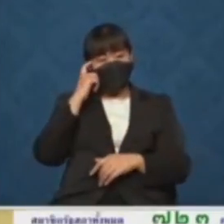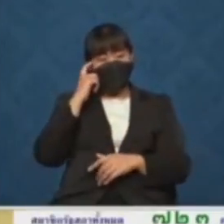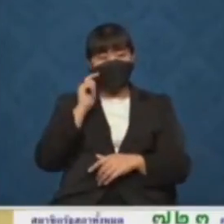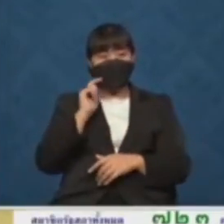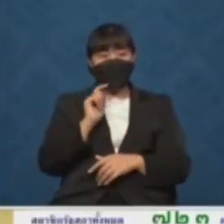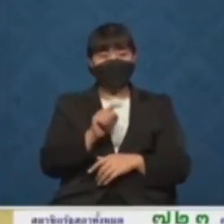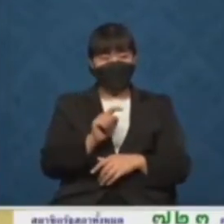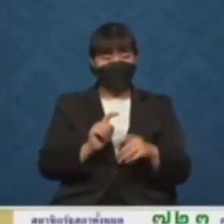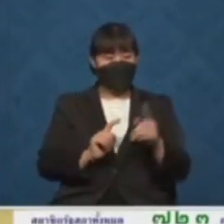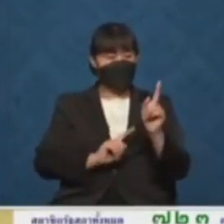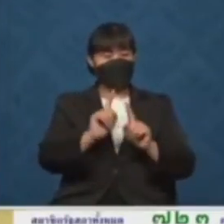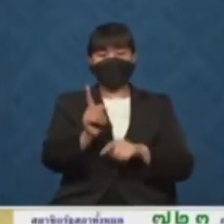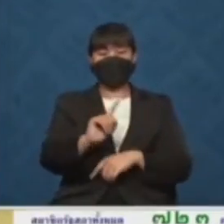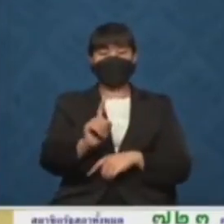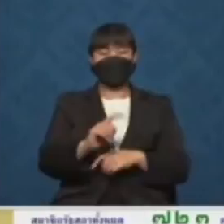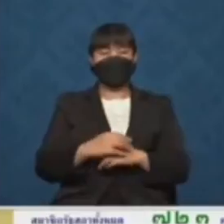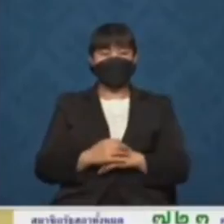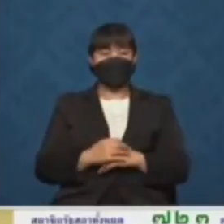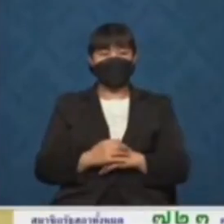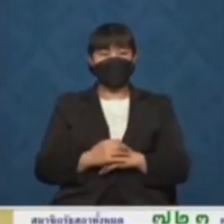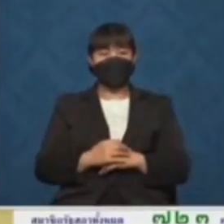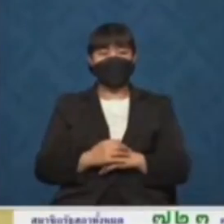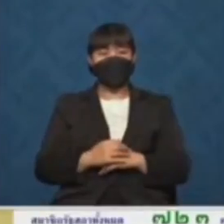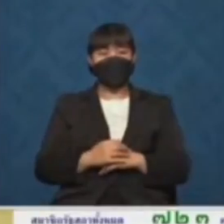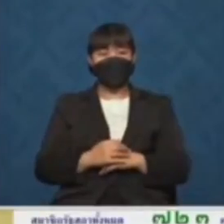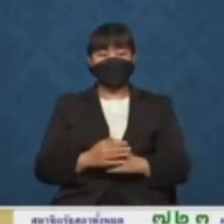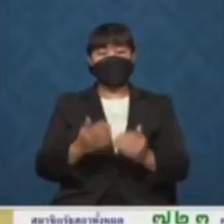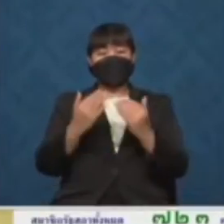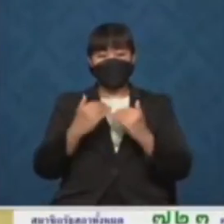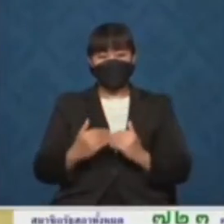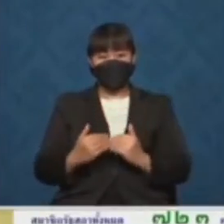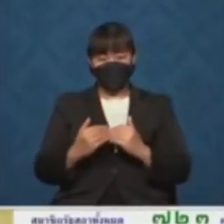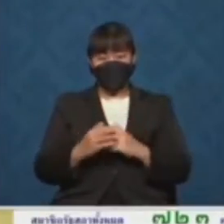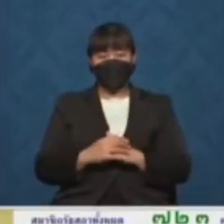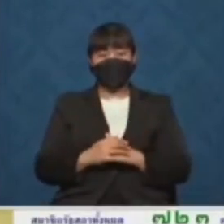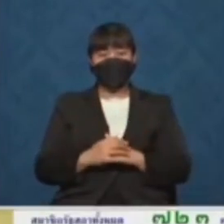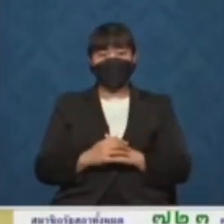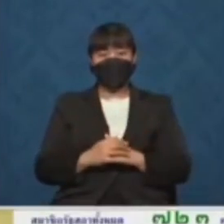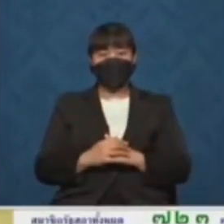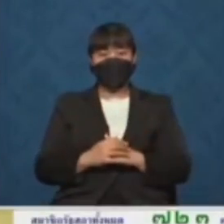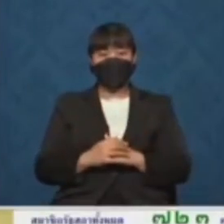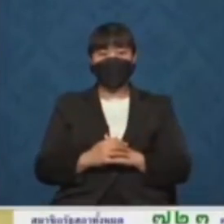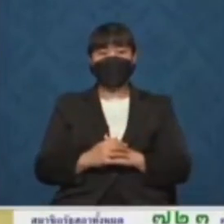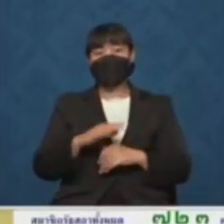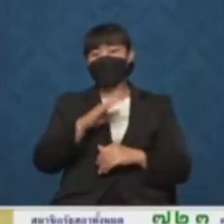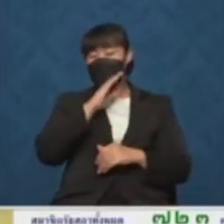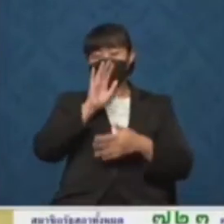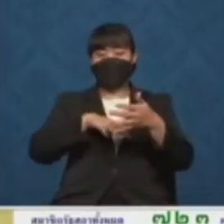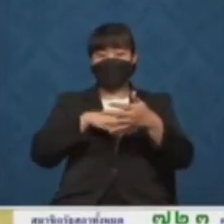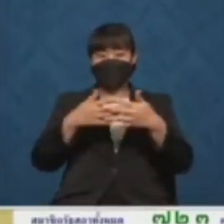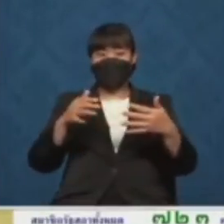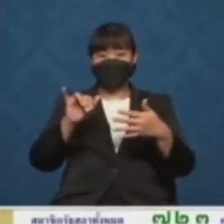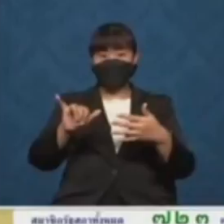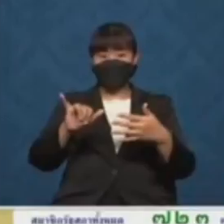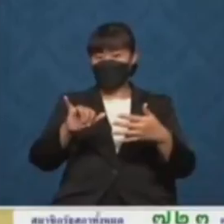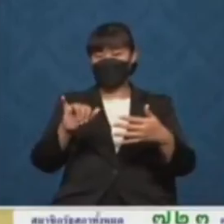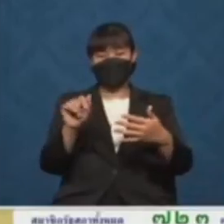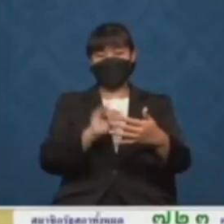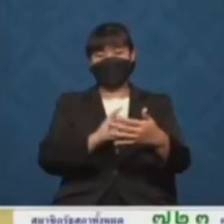วัดอย่างไรนะครับอีปเด็ถัมาที่ท่านพูดว่าถ้าเกิดแผนยุธศาชาตไม่ดี